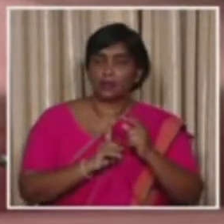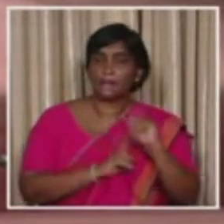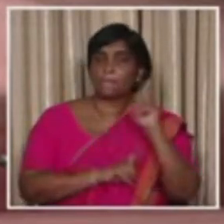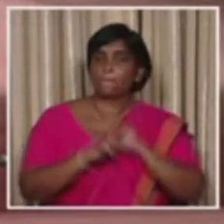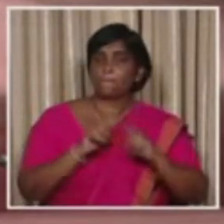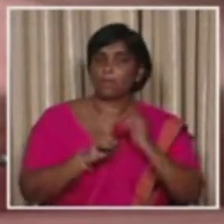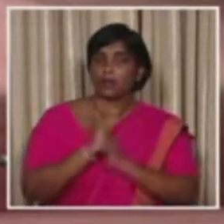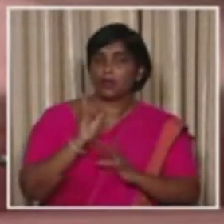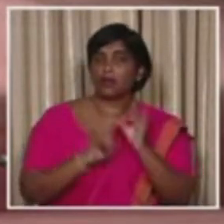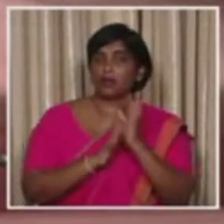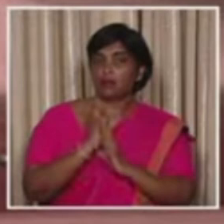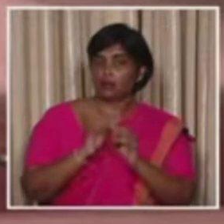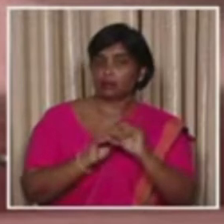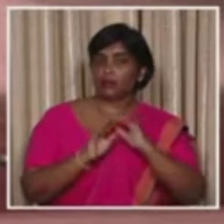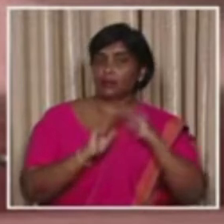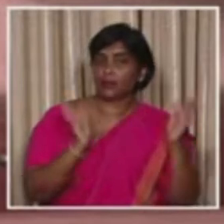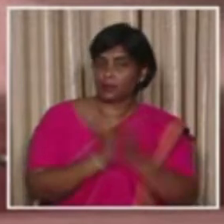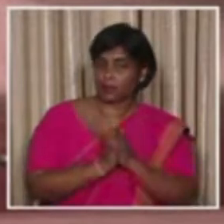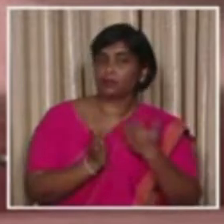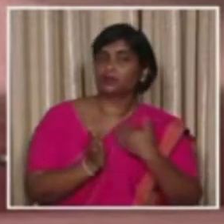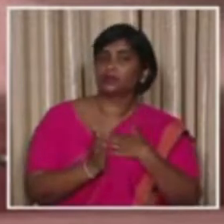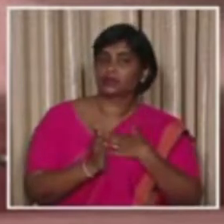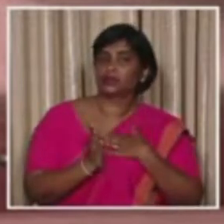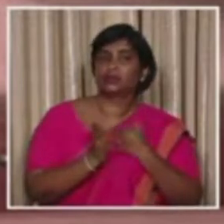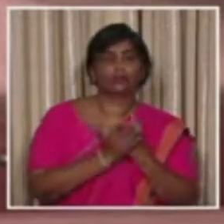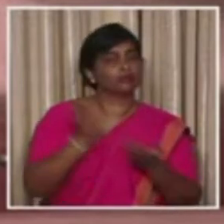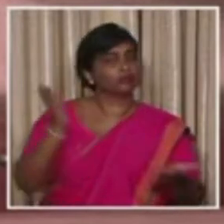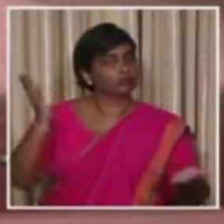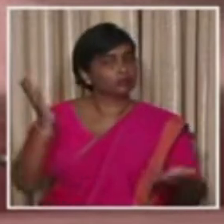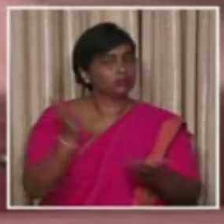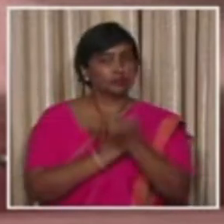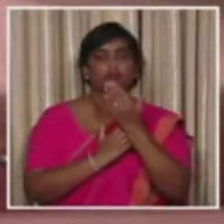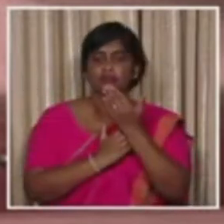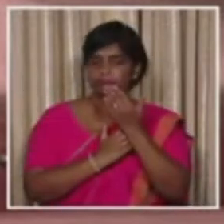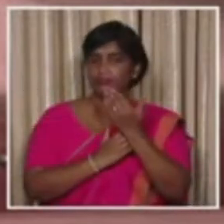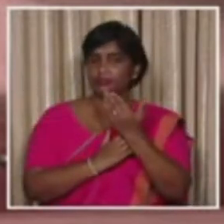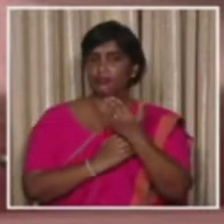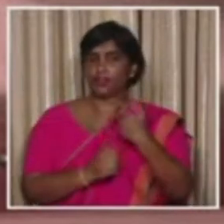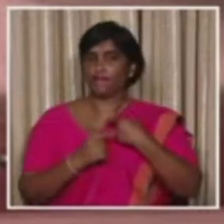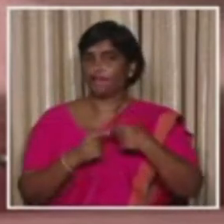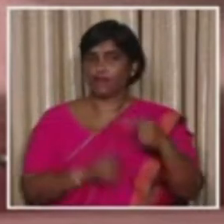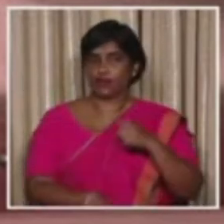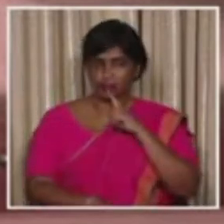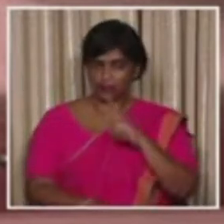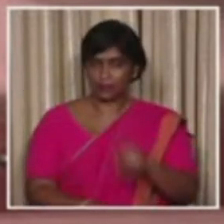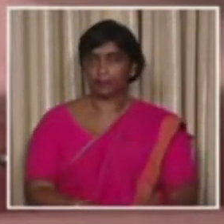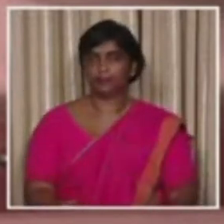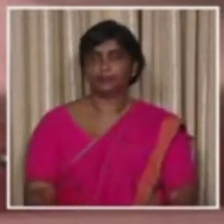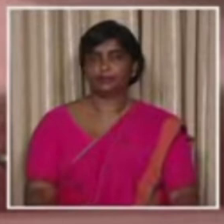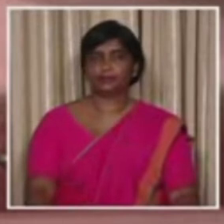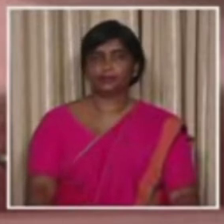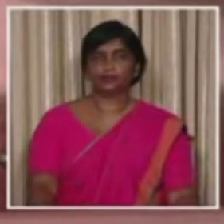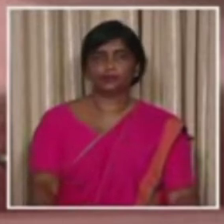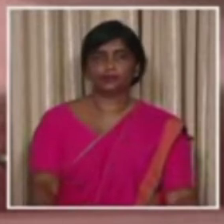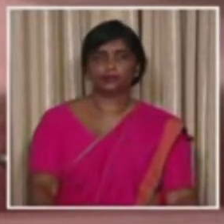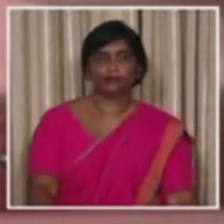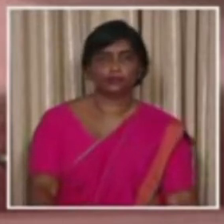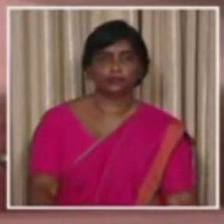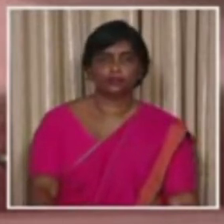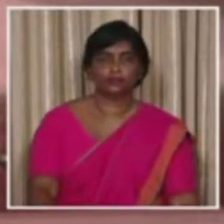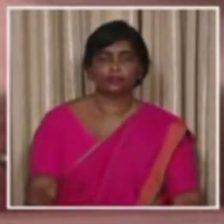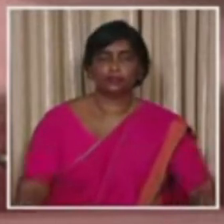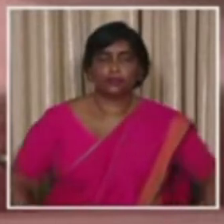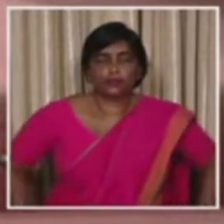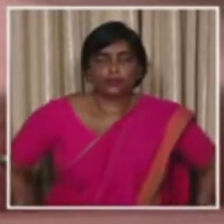பாராளுமன்ற உறுப்பினர்களுடன் இணைந்து நாங்கள் முறையிடுகின்றோம். எழுத்து மூலம் முறையிடுகின்றோம். நாங்கள் அங்கே ஒரு இனப்படுகொலை